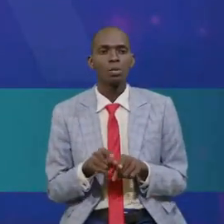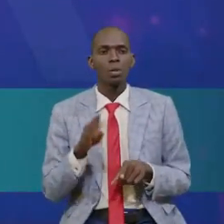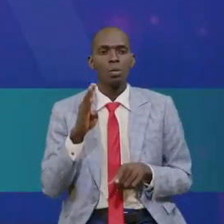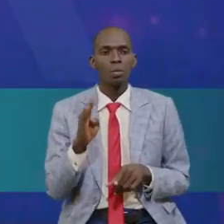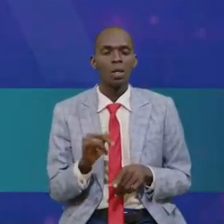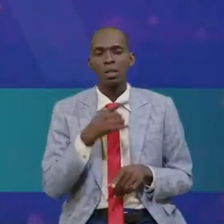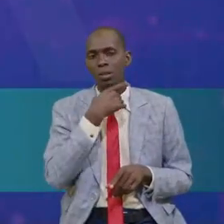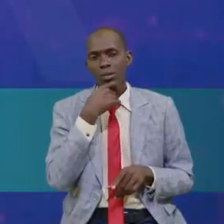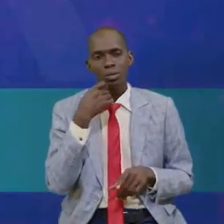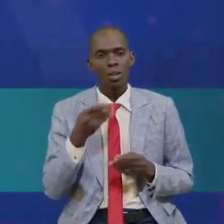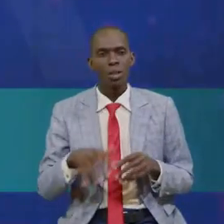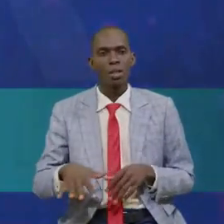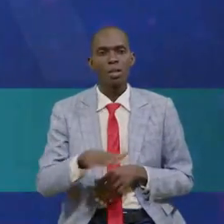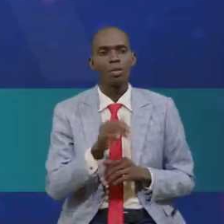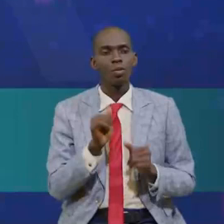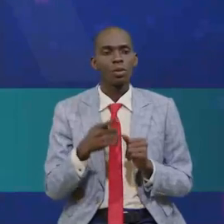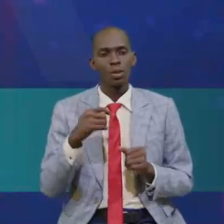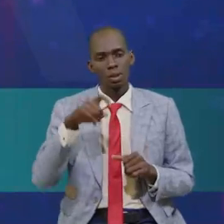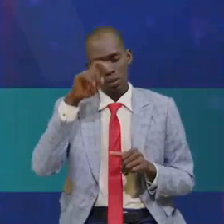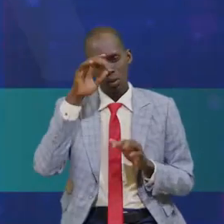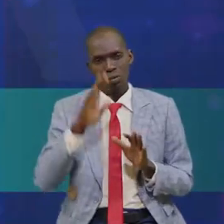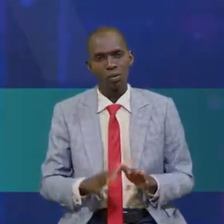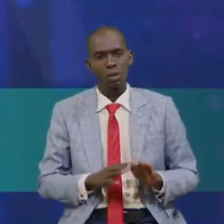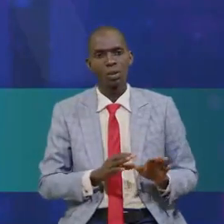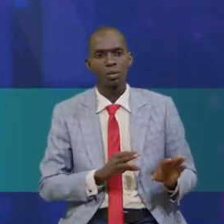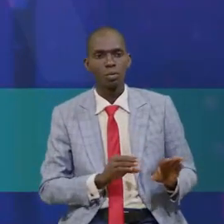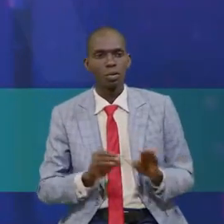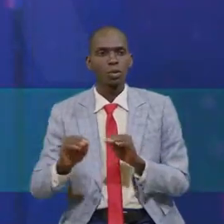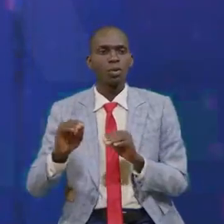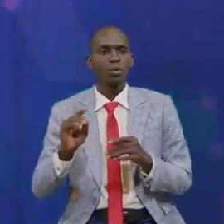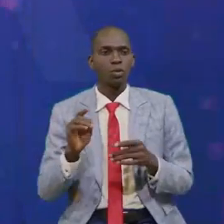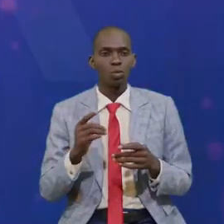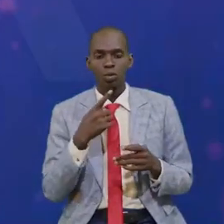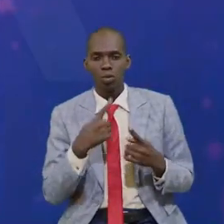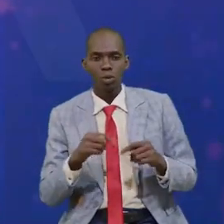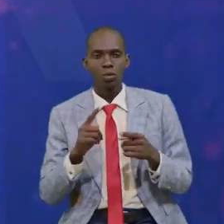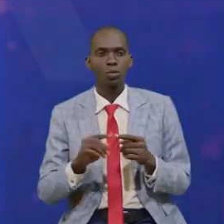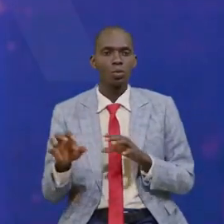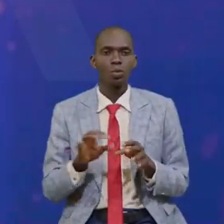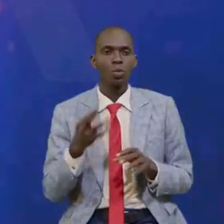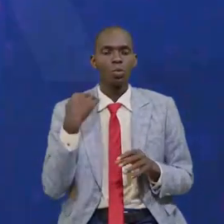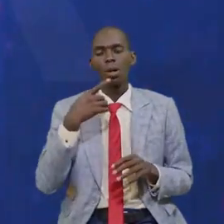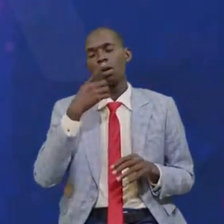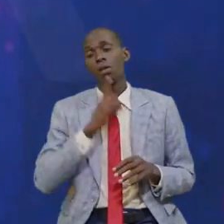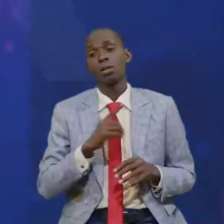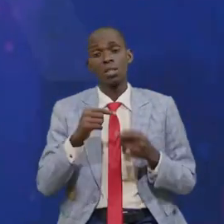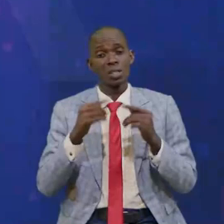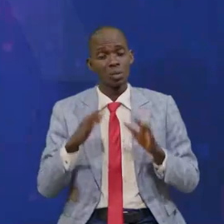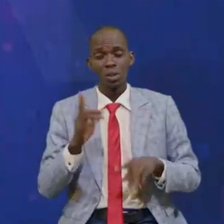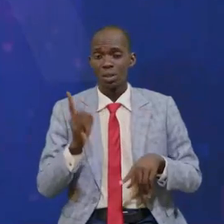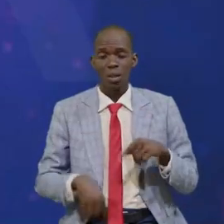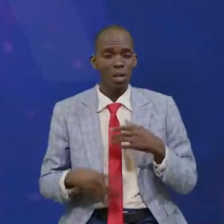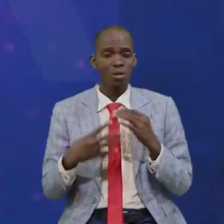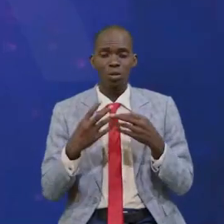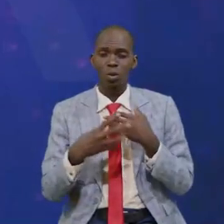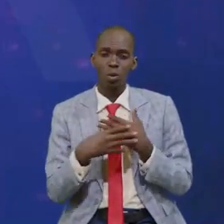comme un lieu sec, tandis que les Égyptiens qui en firent la tentative furent engloutis. Tes ennemis ne peuvent pas te copier.